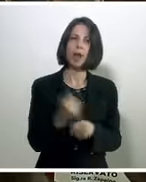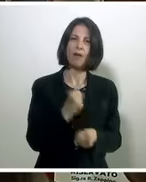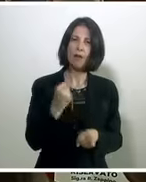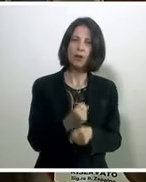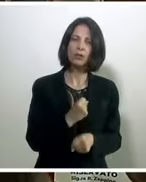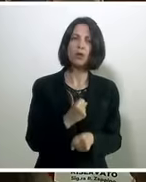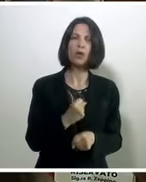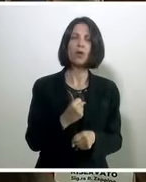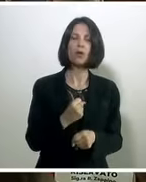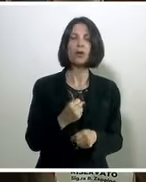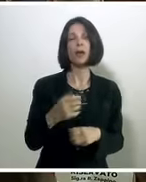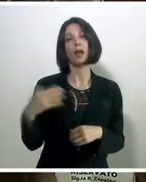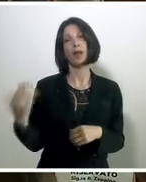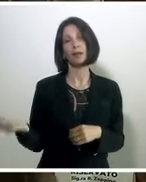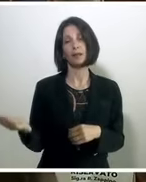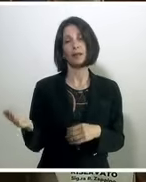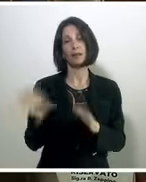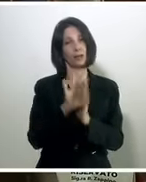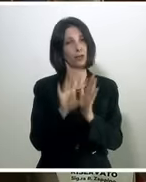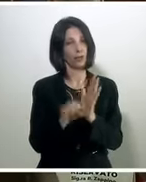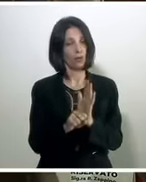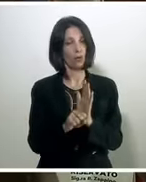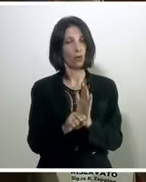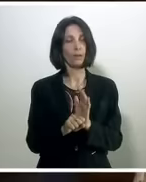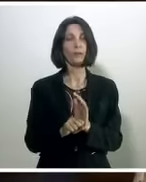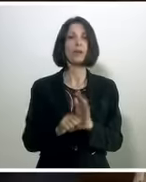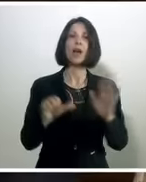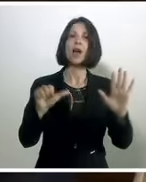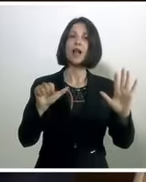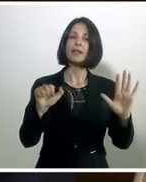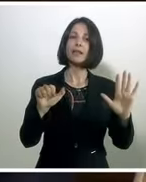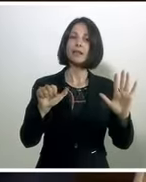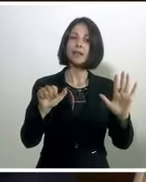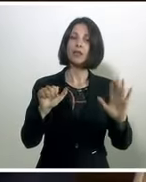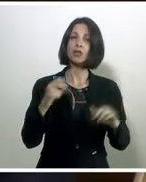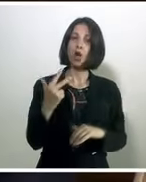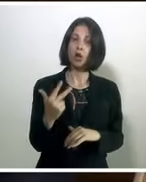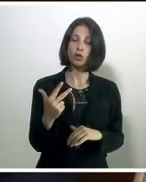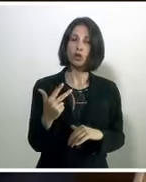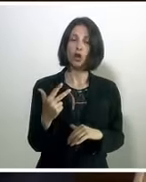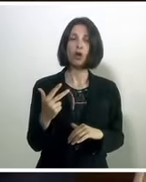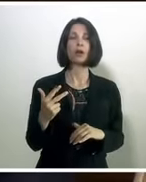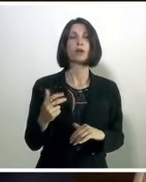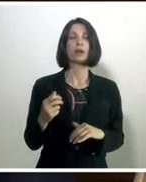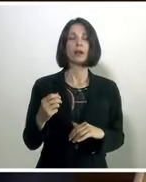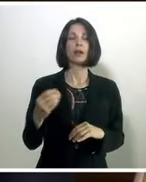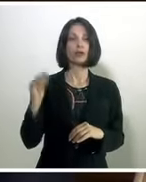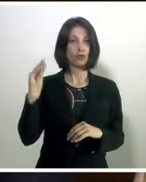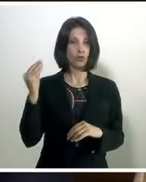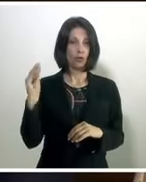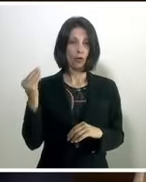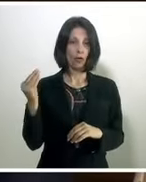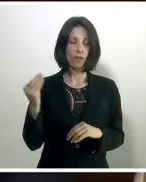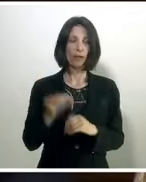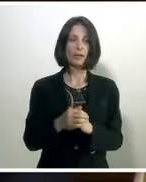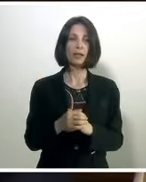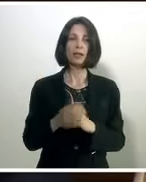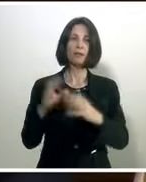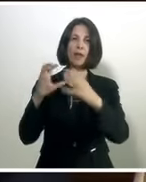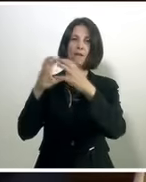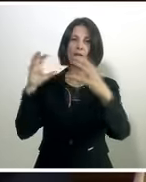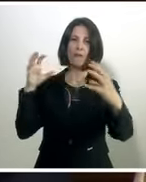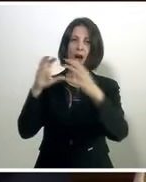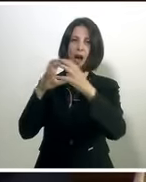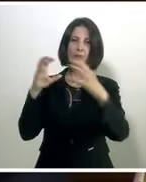al 68 studentesco segue l'autunno caldo operaio che mette in movimento la massa dei giovani operai delle Fabbriche principalmente di estrazione